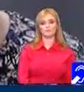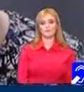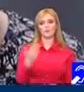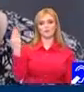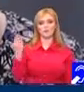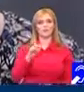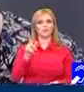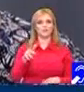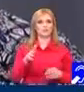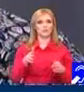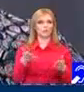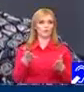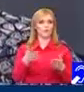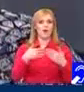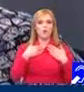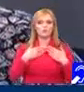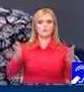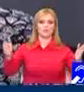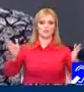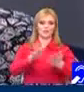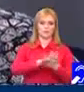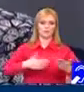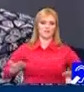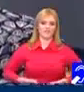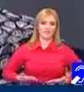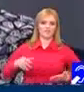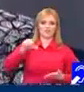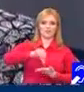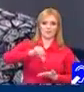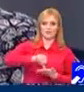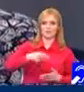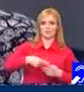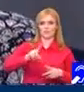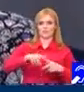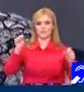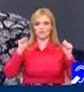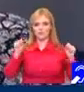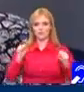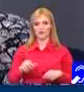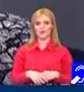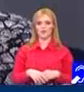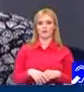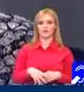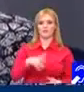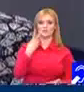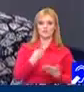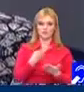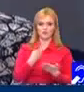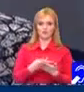deschidere pentru viața ei, să poată merge la competiție internațională, să poată arată, dar ei sunt